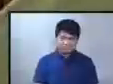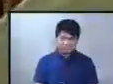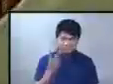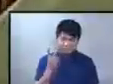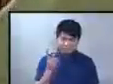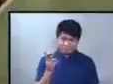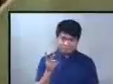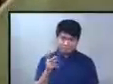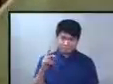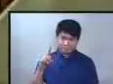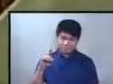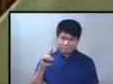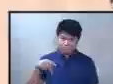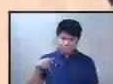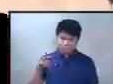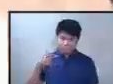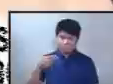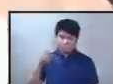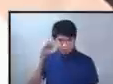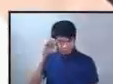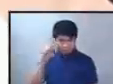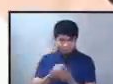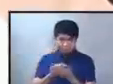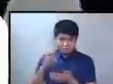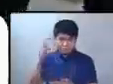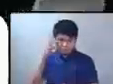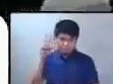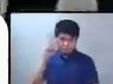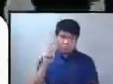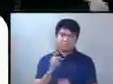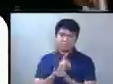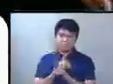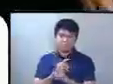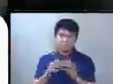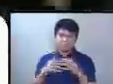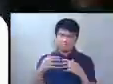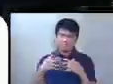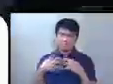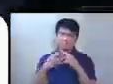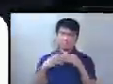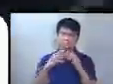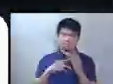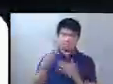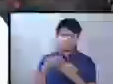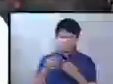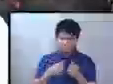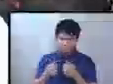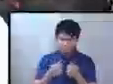Mismong si DPWH Secretary Mark Villar na ang dumepensa sa Build, Build, Build program ng Administrasyong